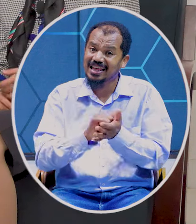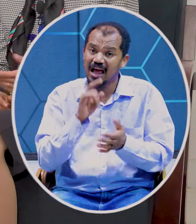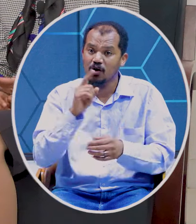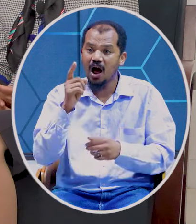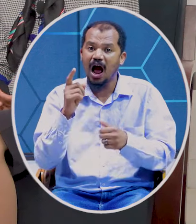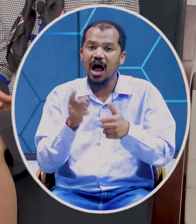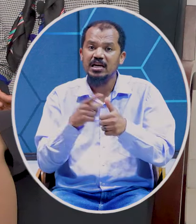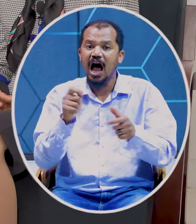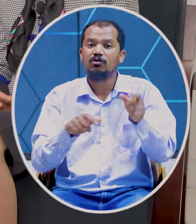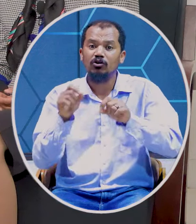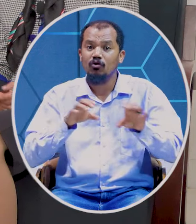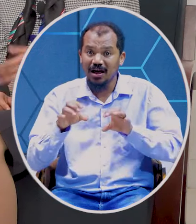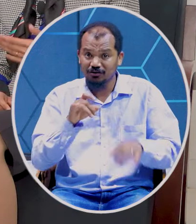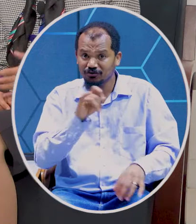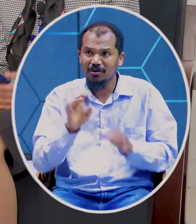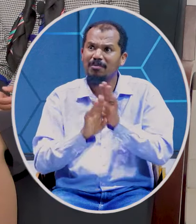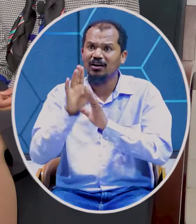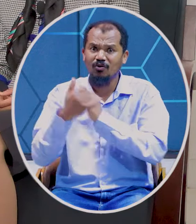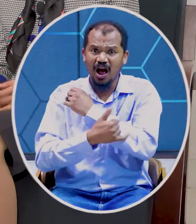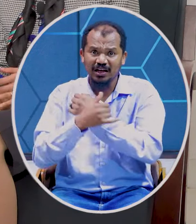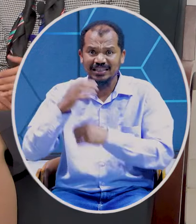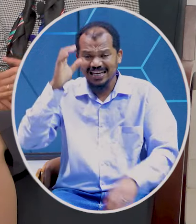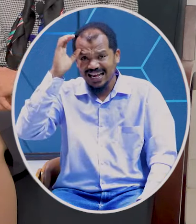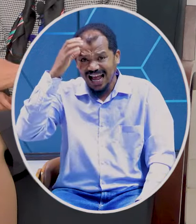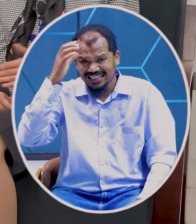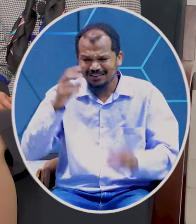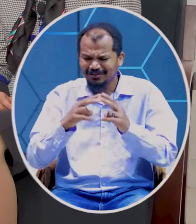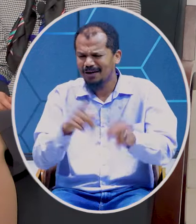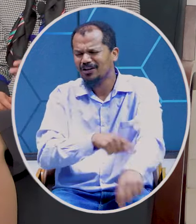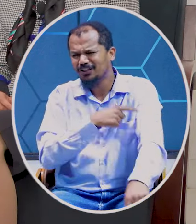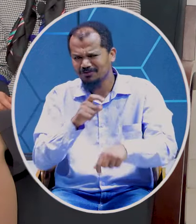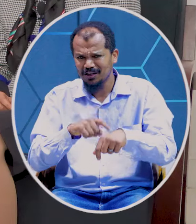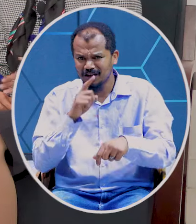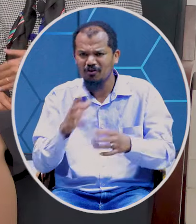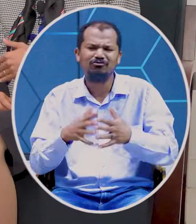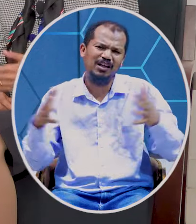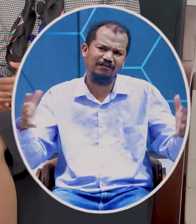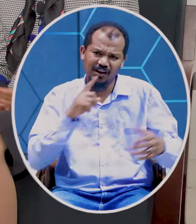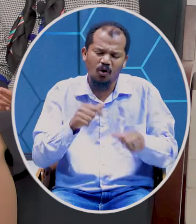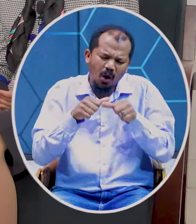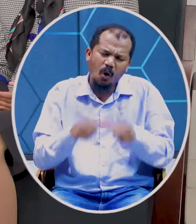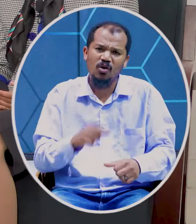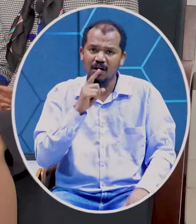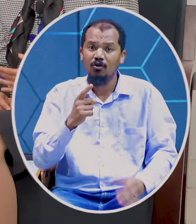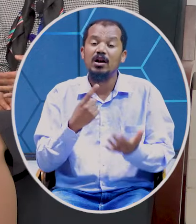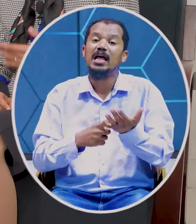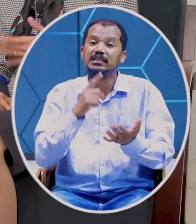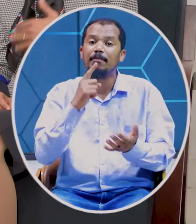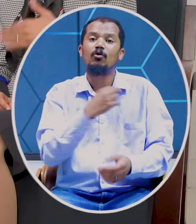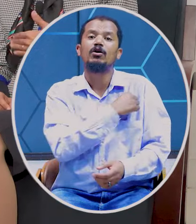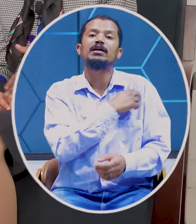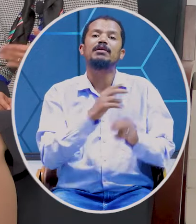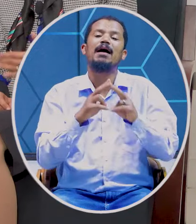ያ ነው አንድ አስተዋጽኦ የሚያደርገው እንጂ ባደጉት ሀገራት ላይ ካንሰር ታሪክ በጣም ረጅም ነው ሰፊ ነው የቆየ ነው ለዛም